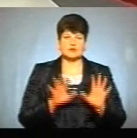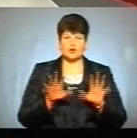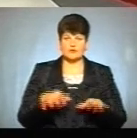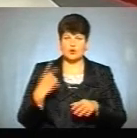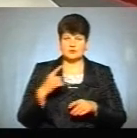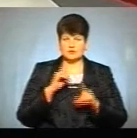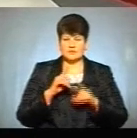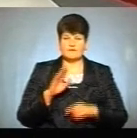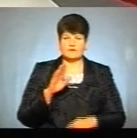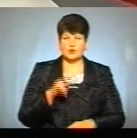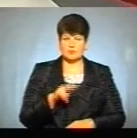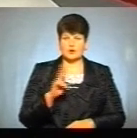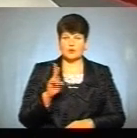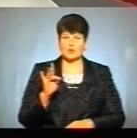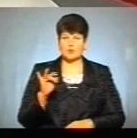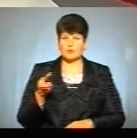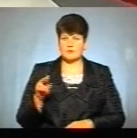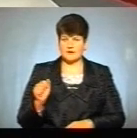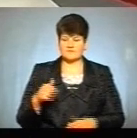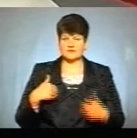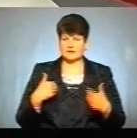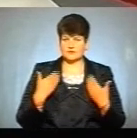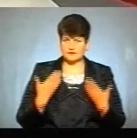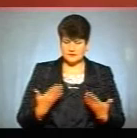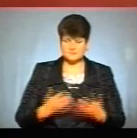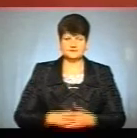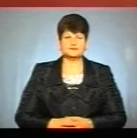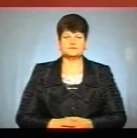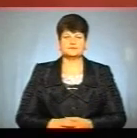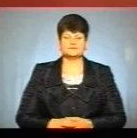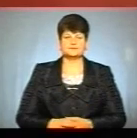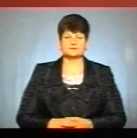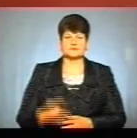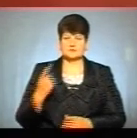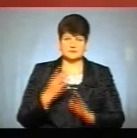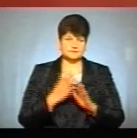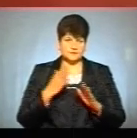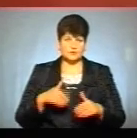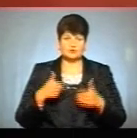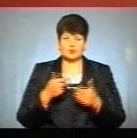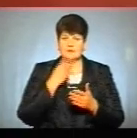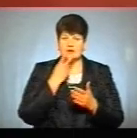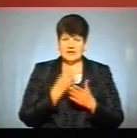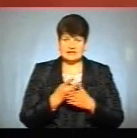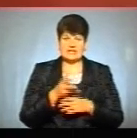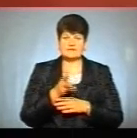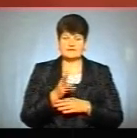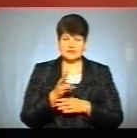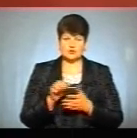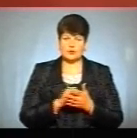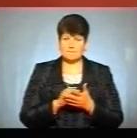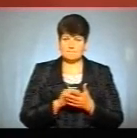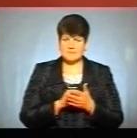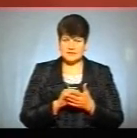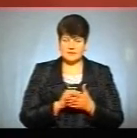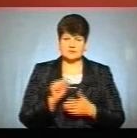ради Любомир Крупа. Вітаю вас. Вітаю, Боже, здравствуйте. Насамперед пропоную переглянути відеоматеріал моєї колеги Анастасії